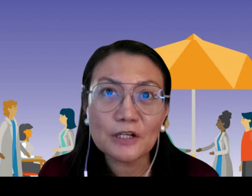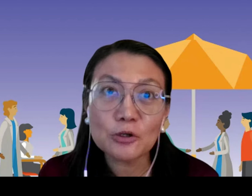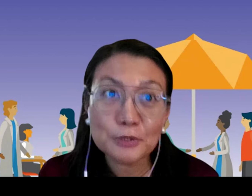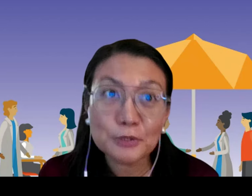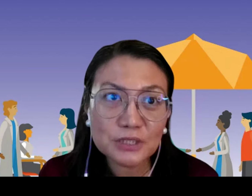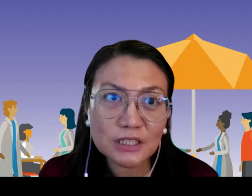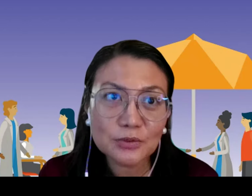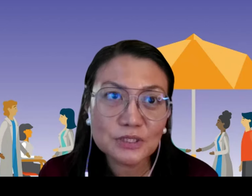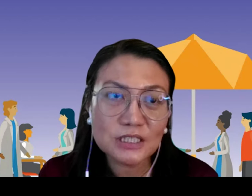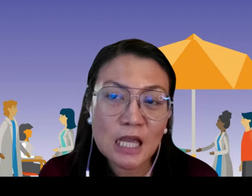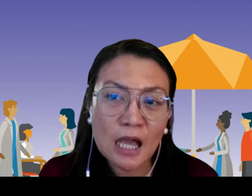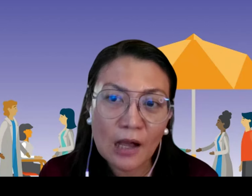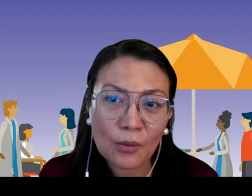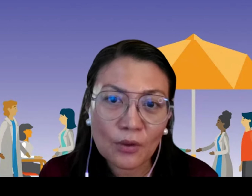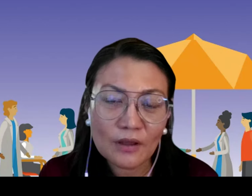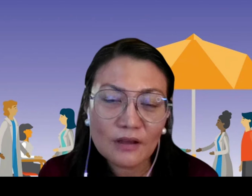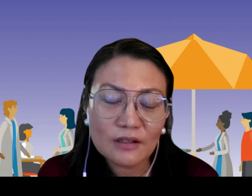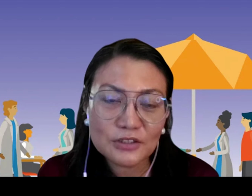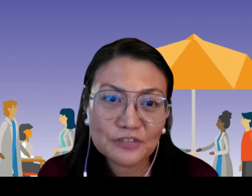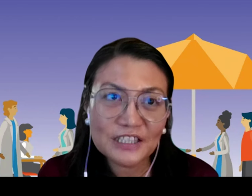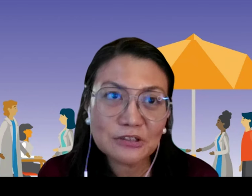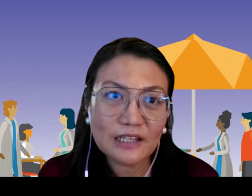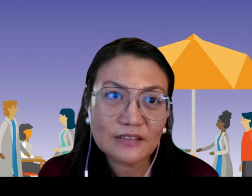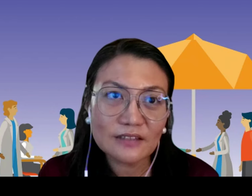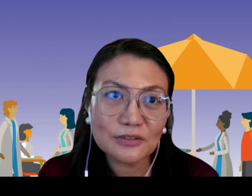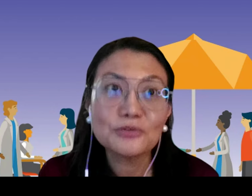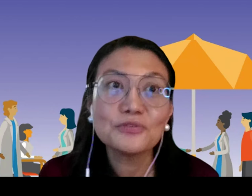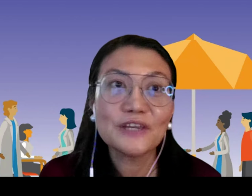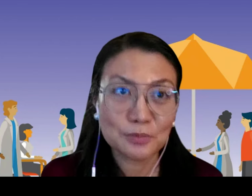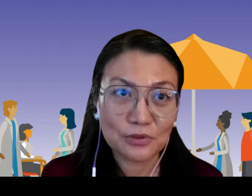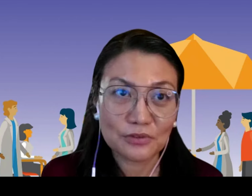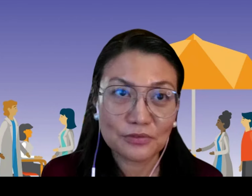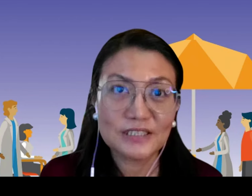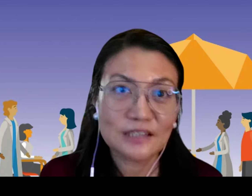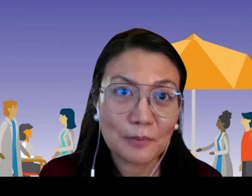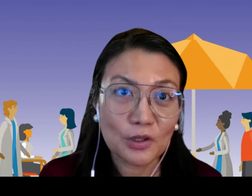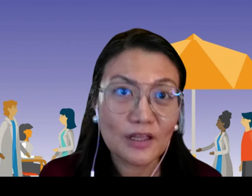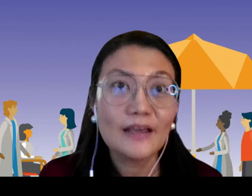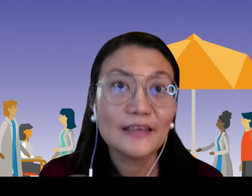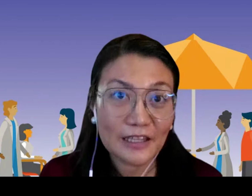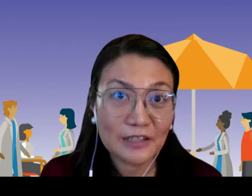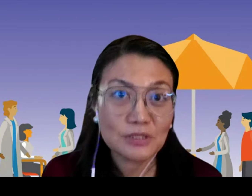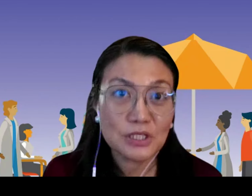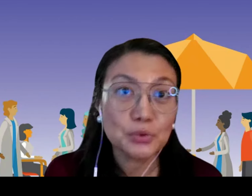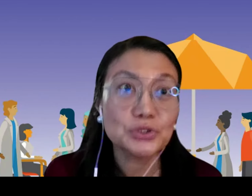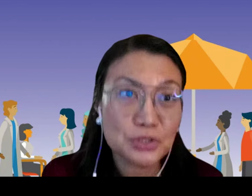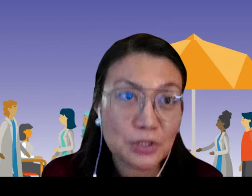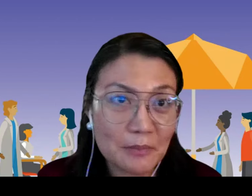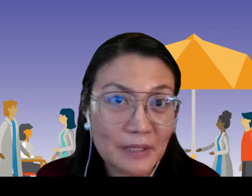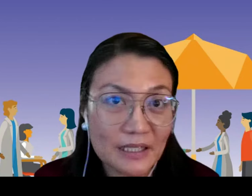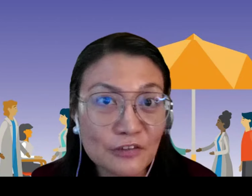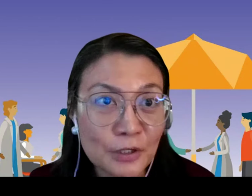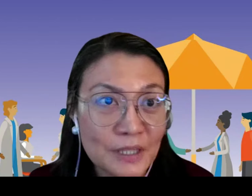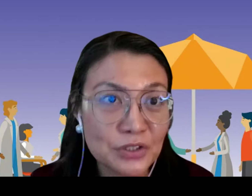de recueillir des données. Pendant le COVID, nous avons eu une opportunité